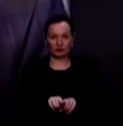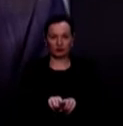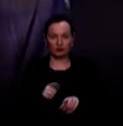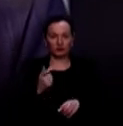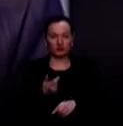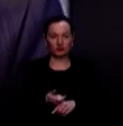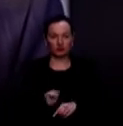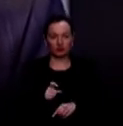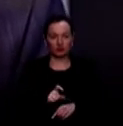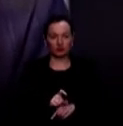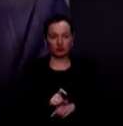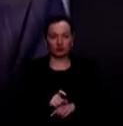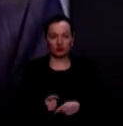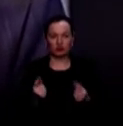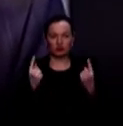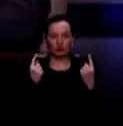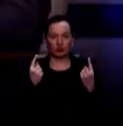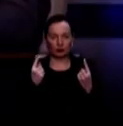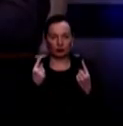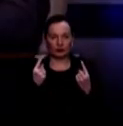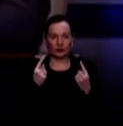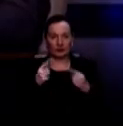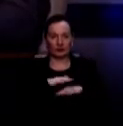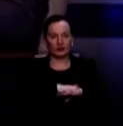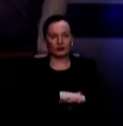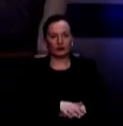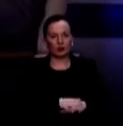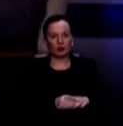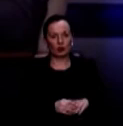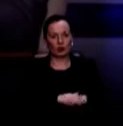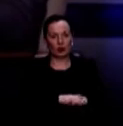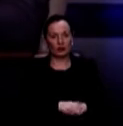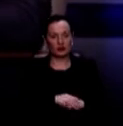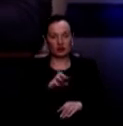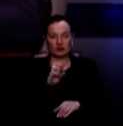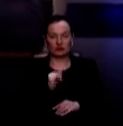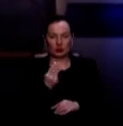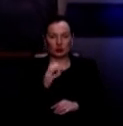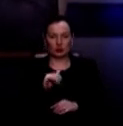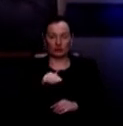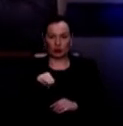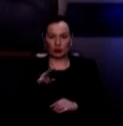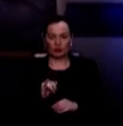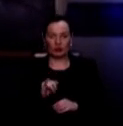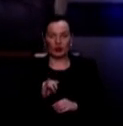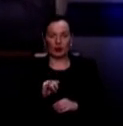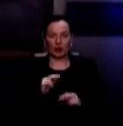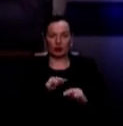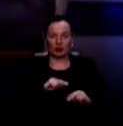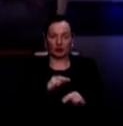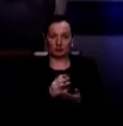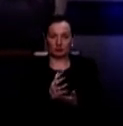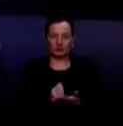дуже крупних таких родовищ біошіфіту є. І в нас є певний виробничий потенціал, є навіть певна